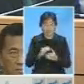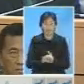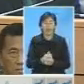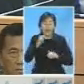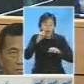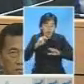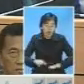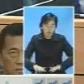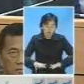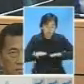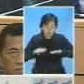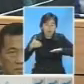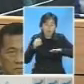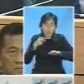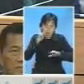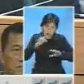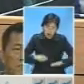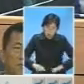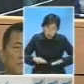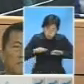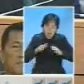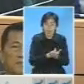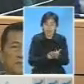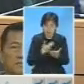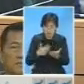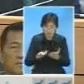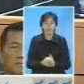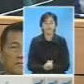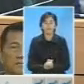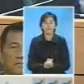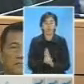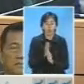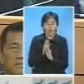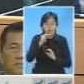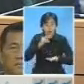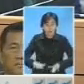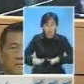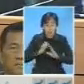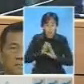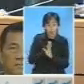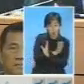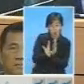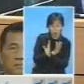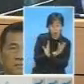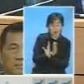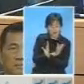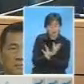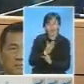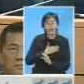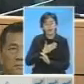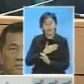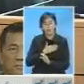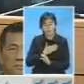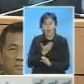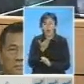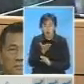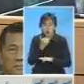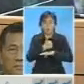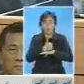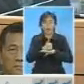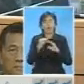ท่วมท่วมมานานแล้วครับก่อนที่จะท่วมผมได้กราบกรานครับไปถึงท่านผู้ว่